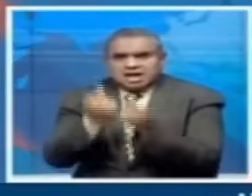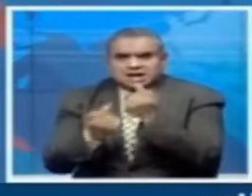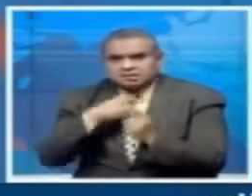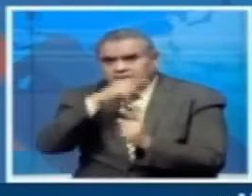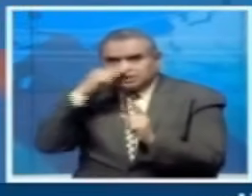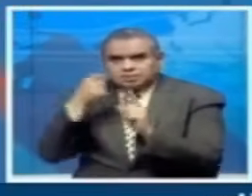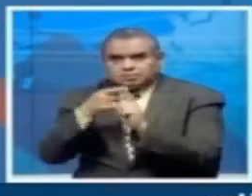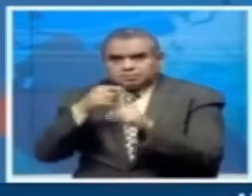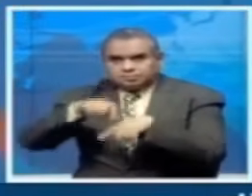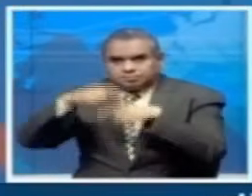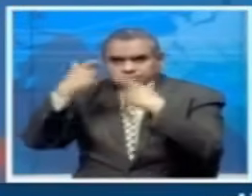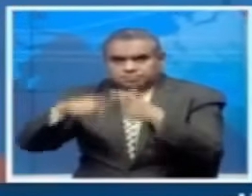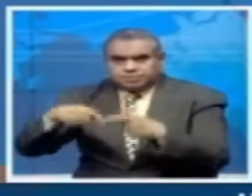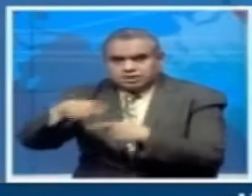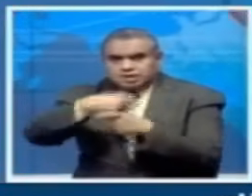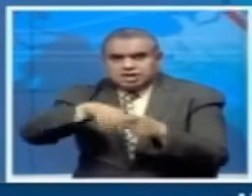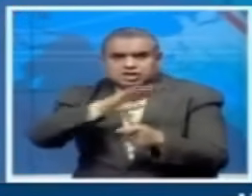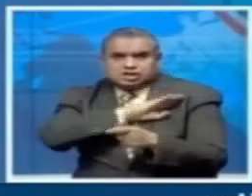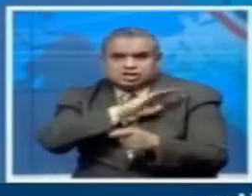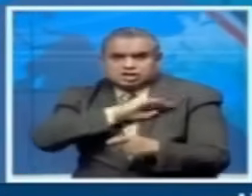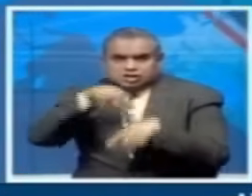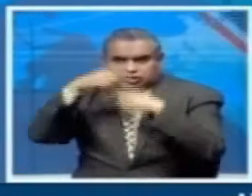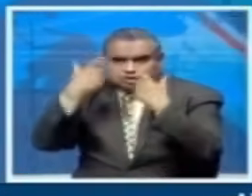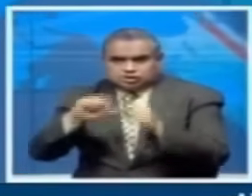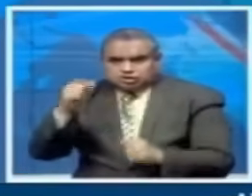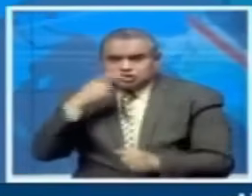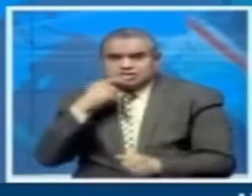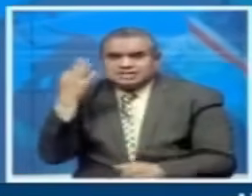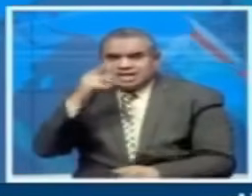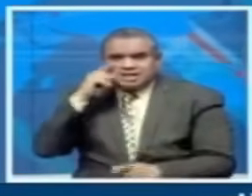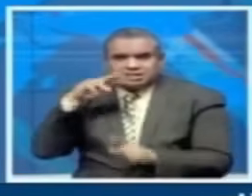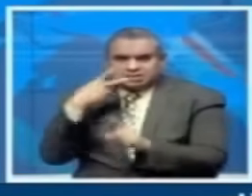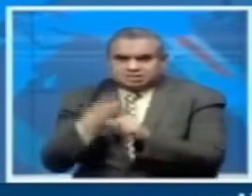على الزراعات المخدرة بنطاق الجيش الثالث الميداني.